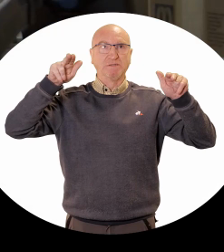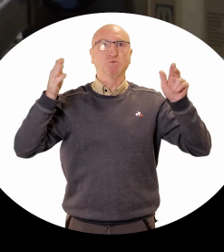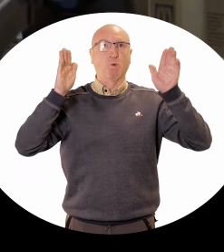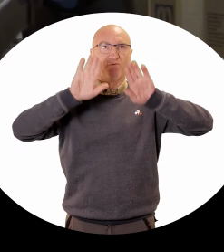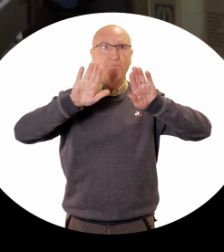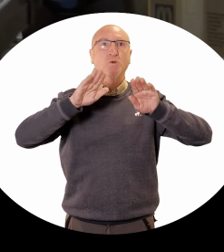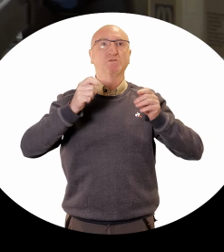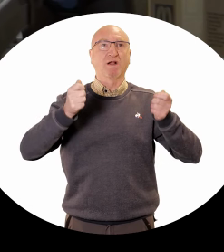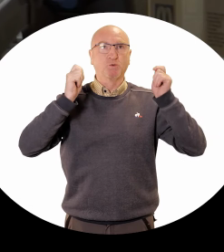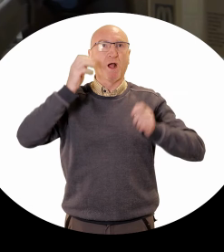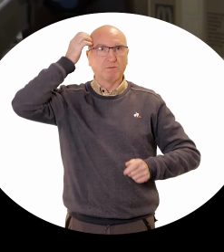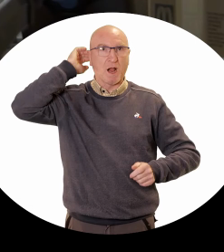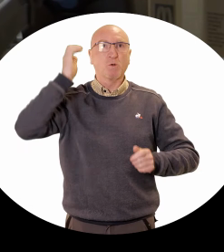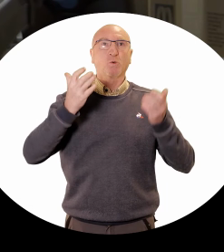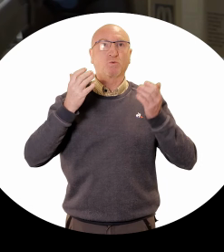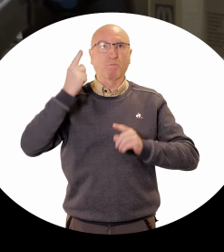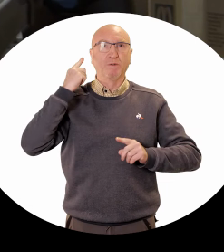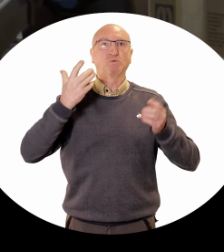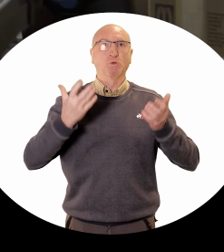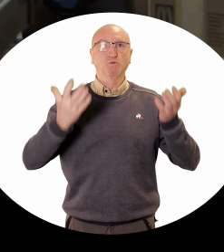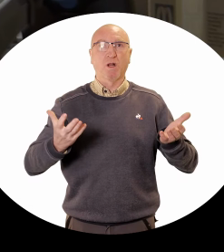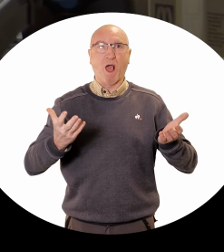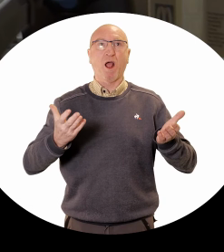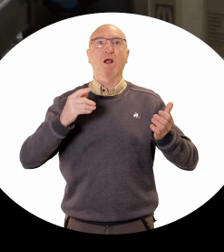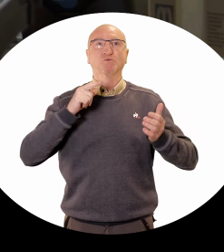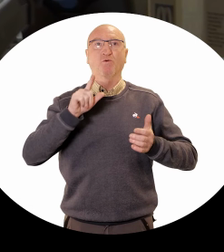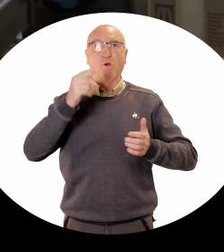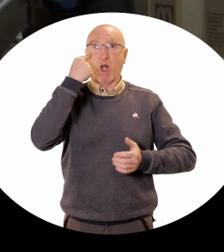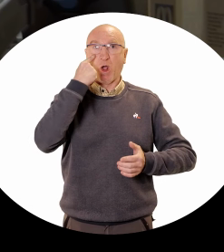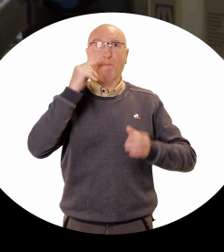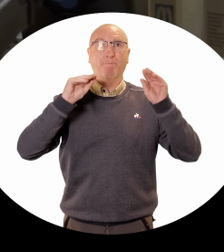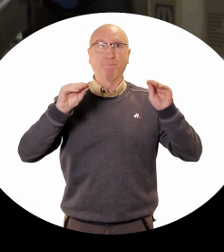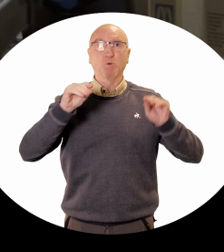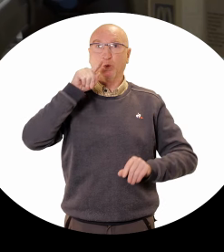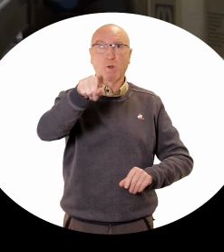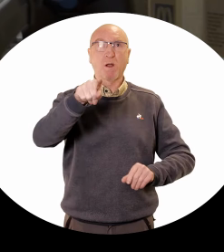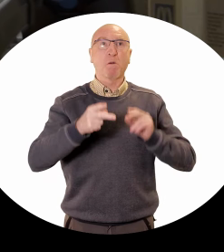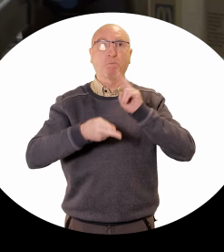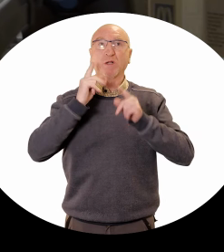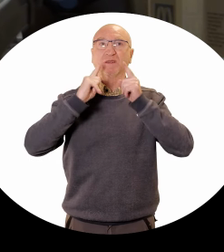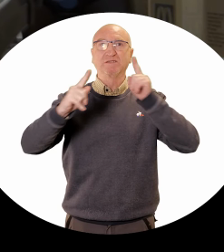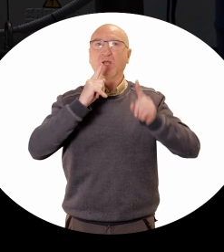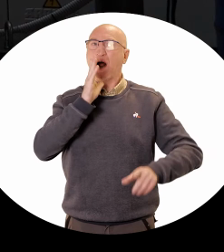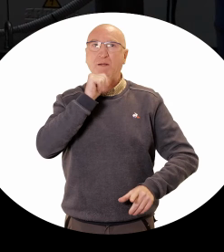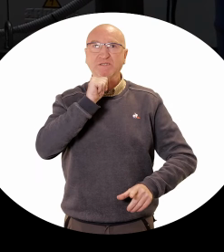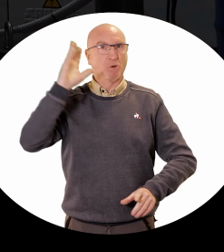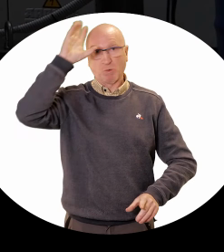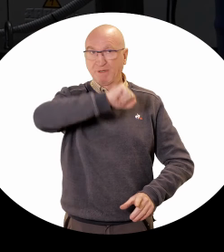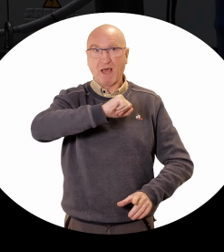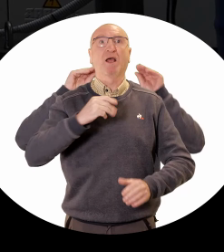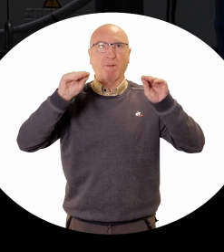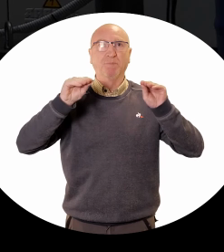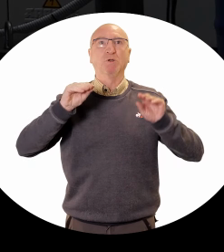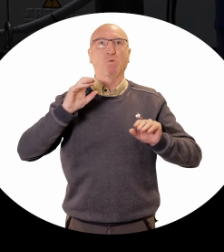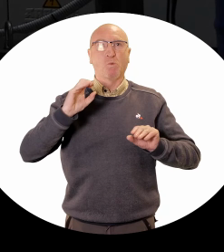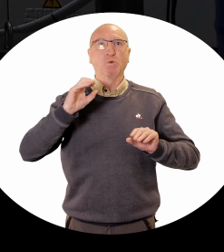Je suis la supervision. Depuis que je suis là, je vous ai à l'œil. Même toi, la plus discrète, impossible de t'oublier. Coucou, je